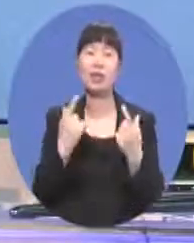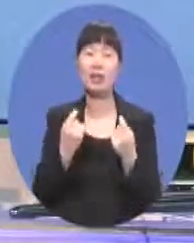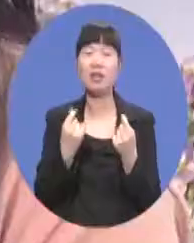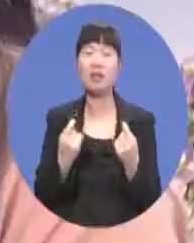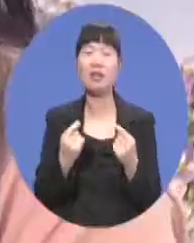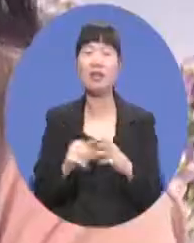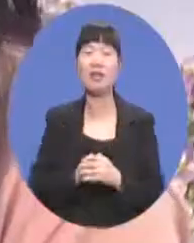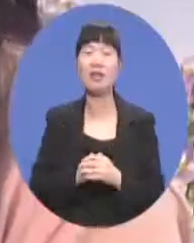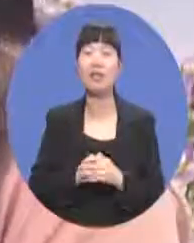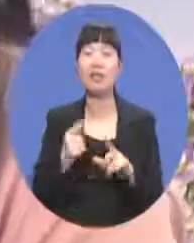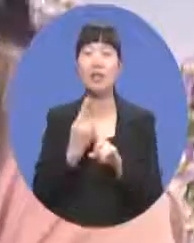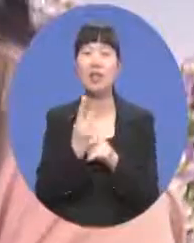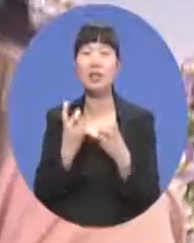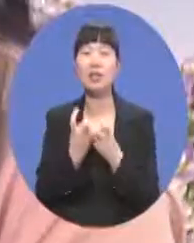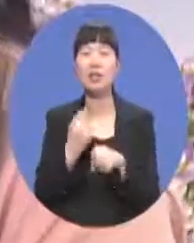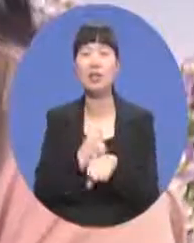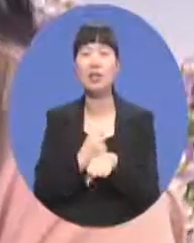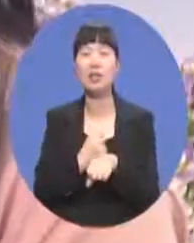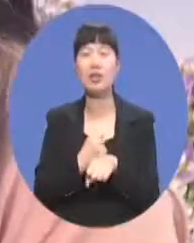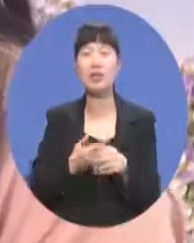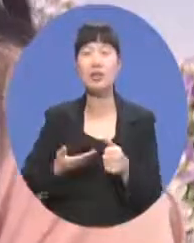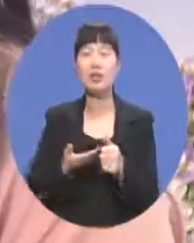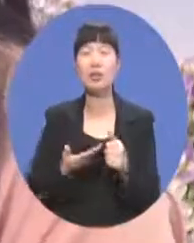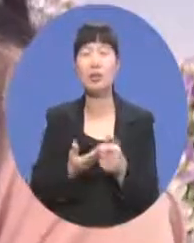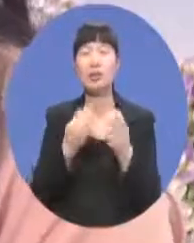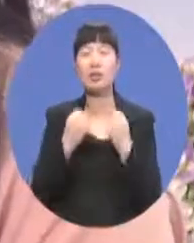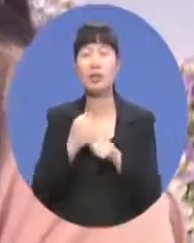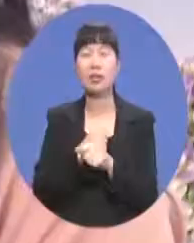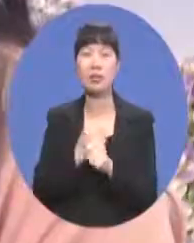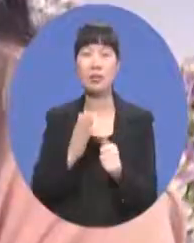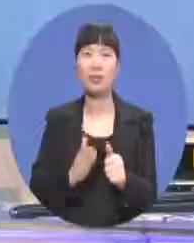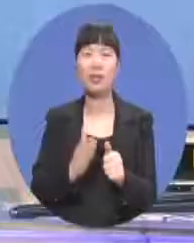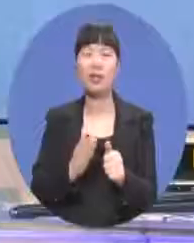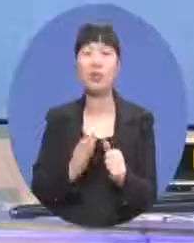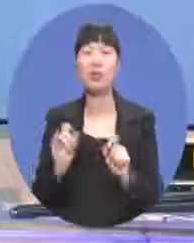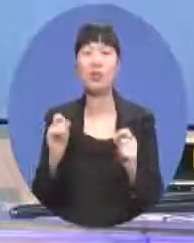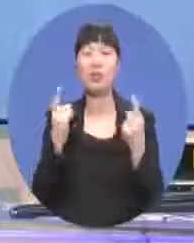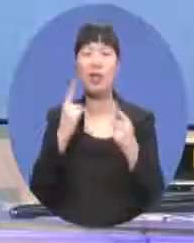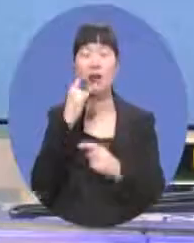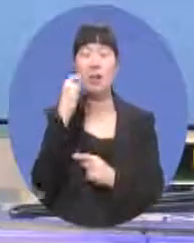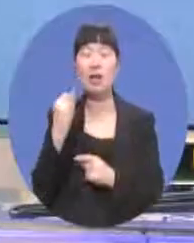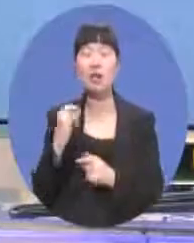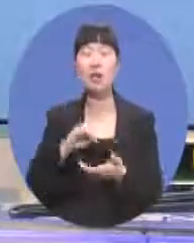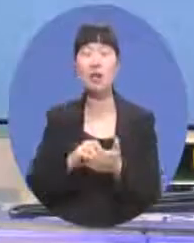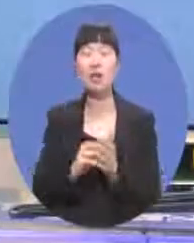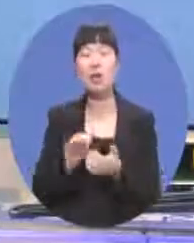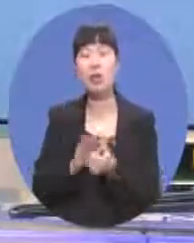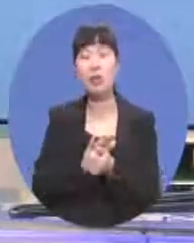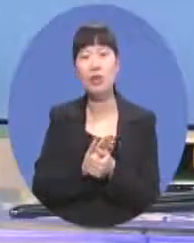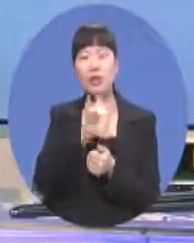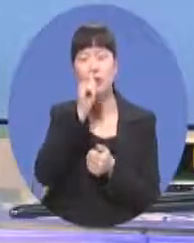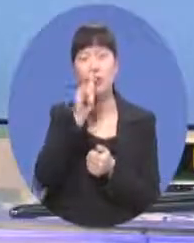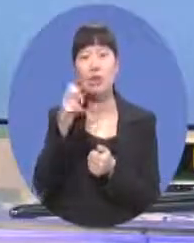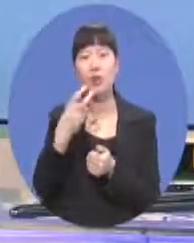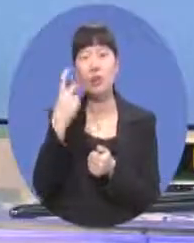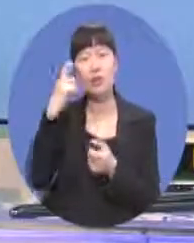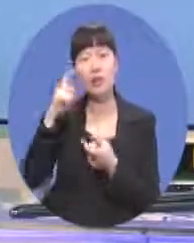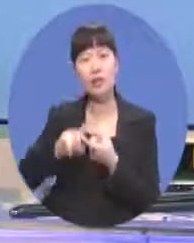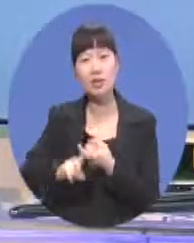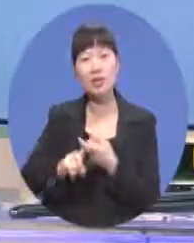걸로 좀 이렇게 대치되어지는 것들을 좀 제공 좀 많이 해주신다면 근데 그러면서 엄마의 적절한 위로와 네. 그리고